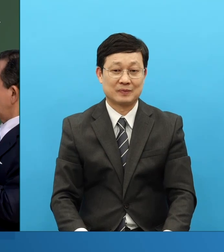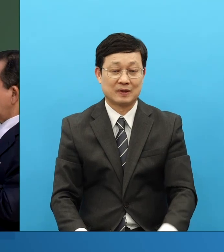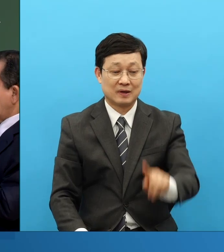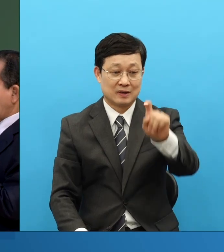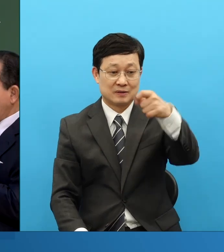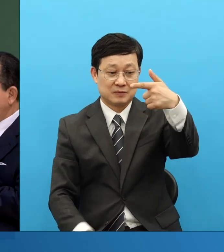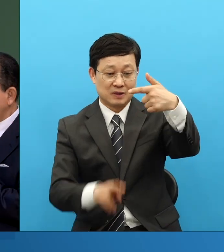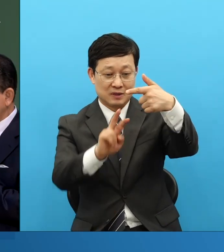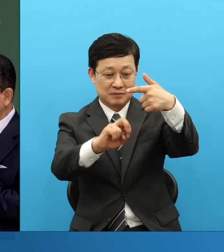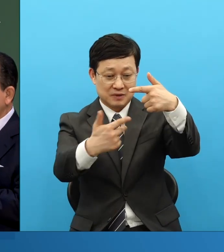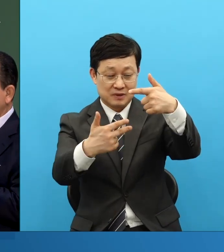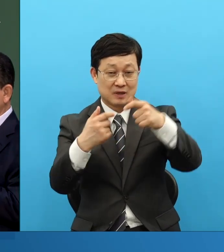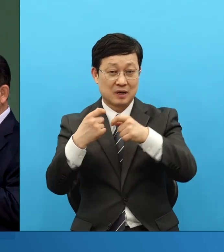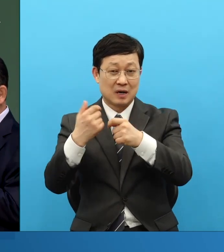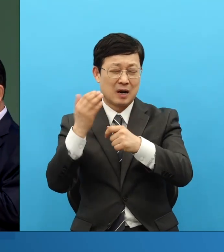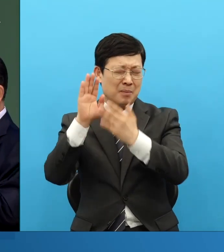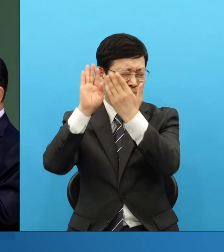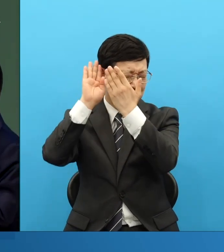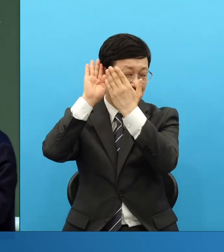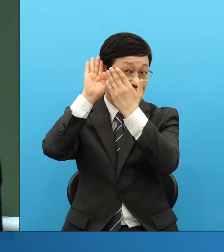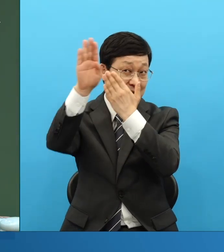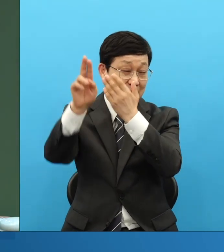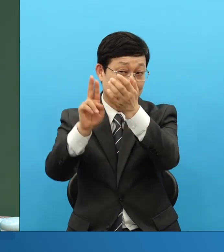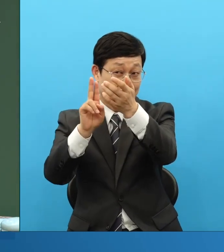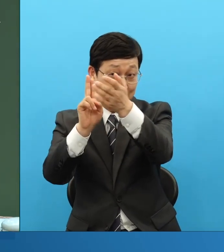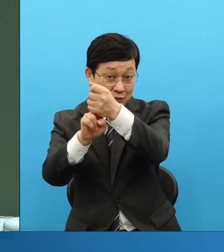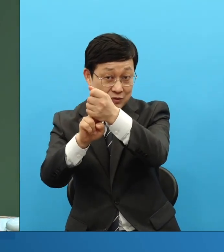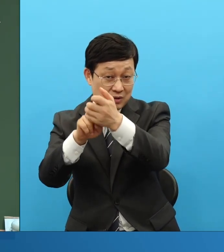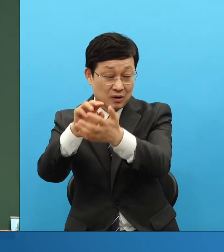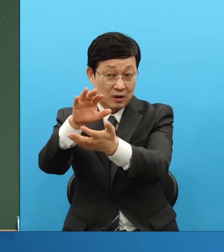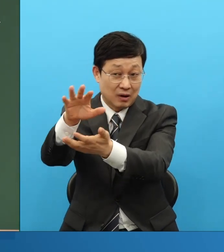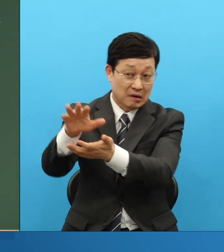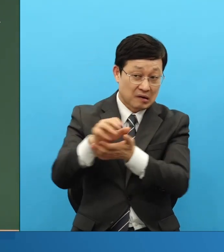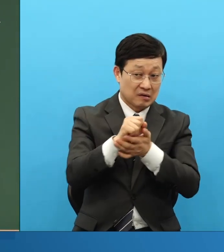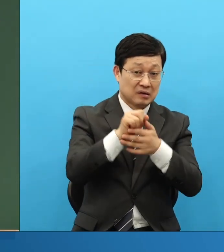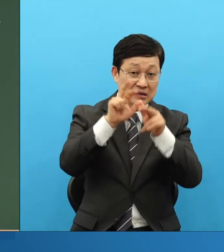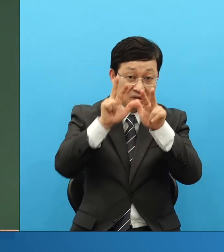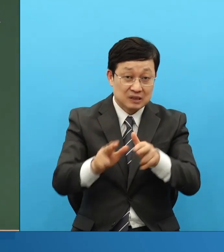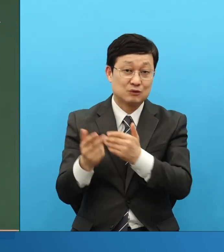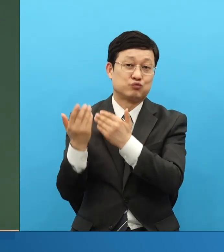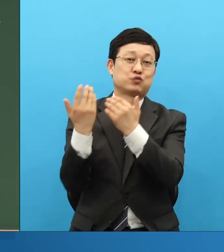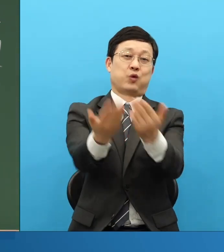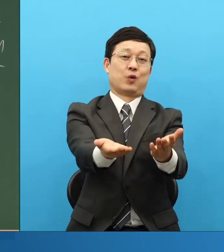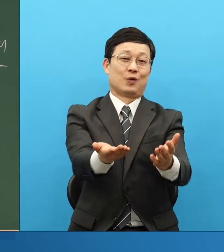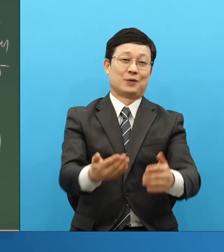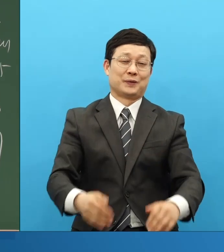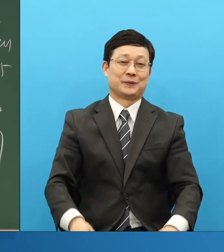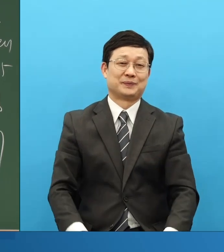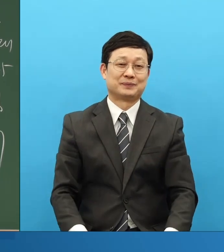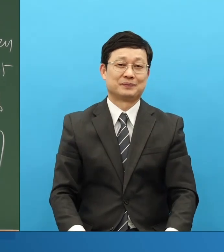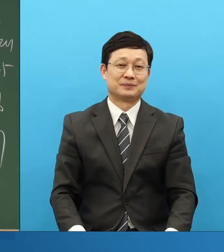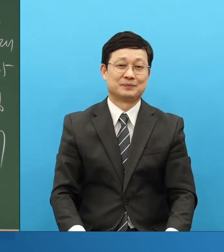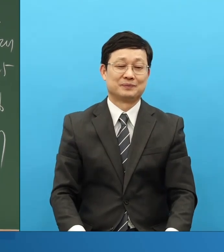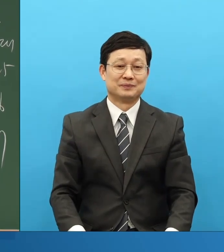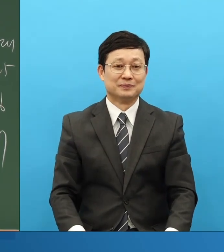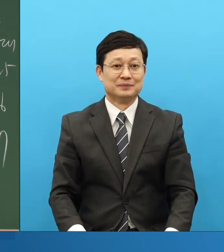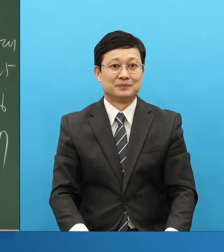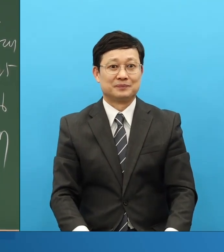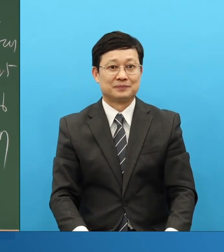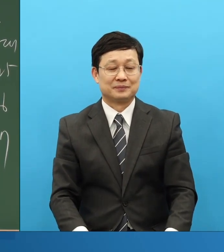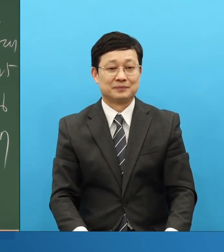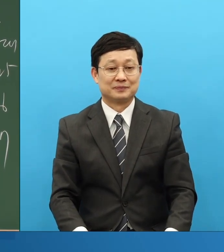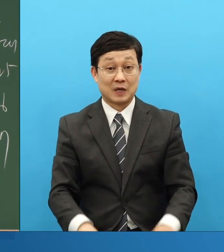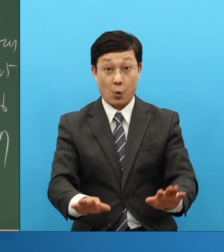미래에 감추어진 거 주는 겁니다. And so you've been given what's hidden for the future. 오늘이나